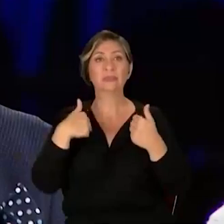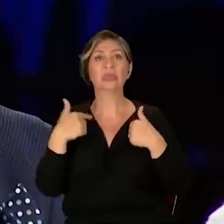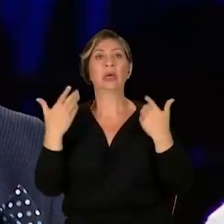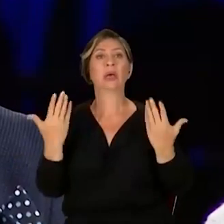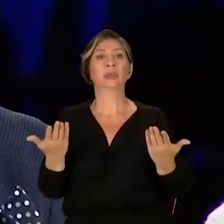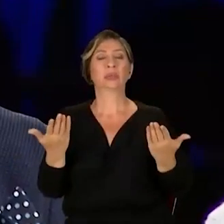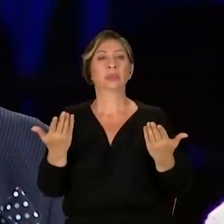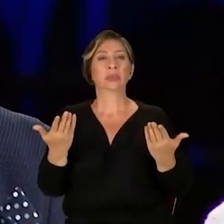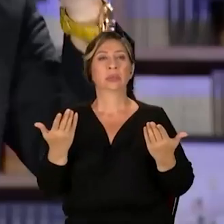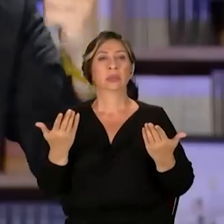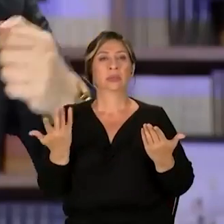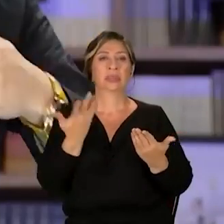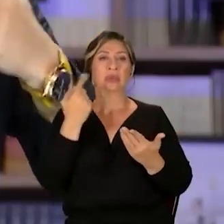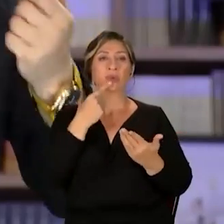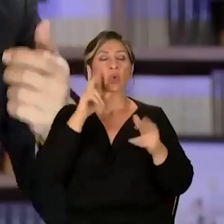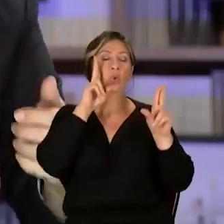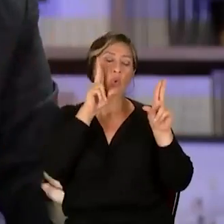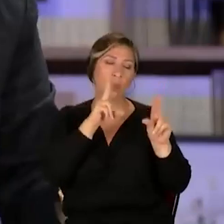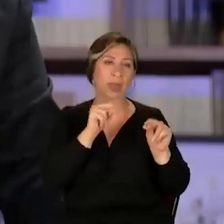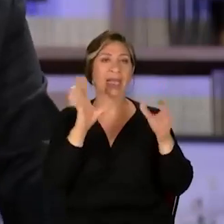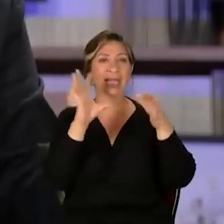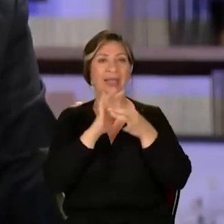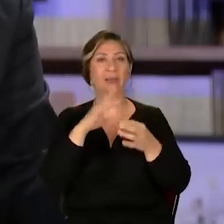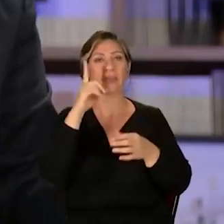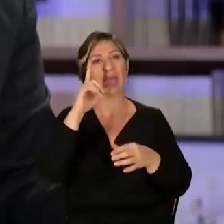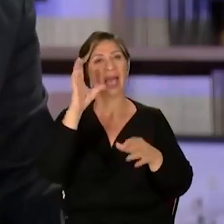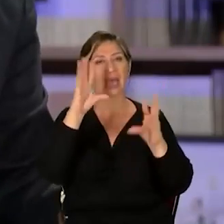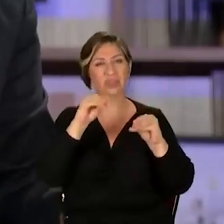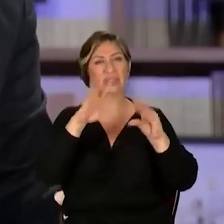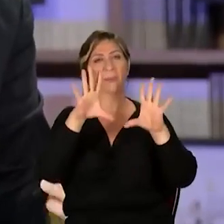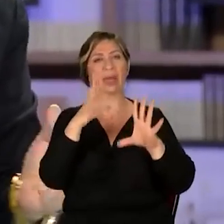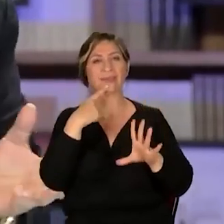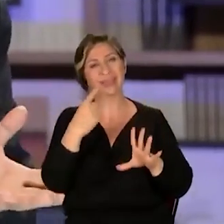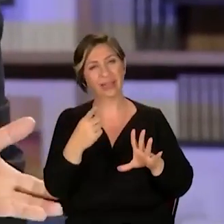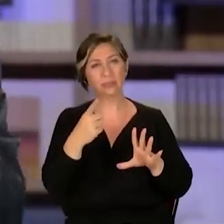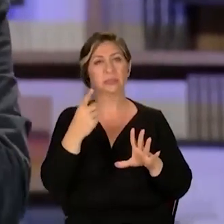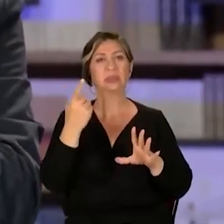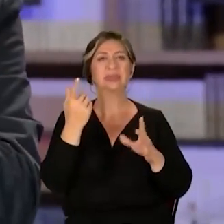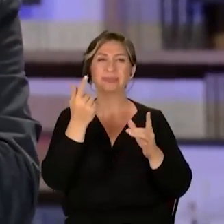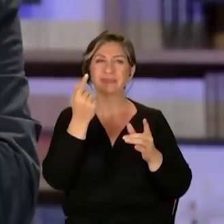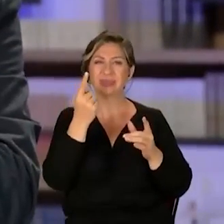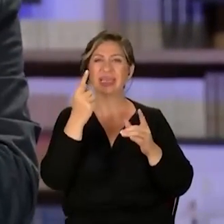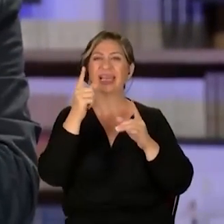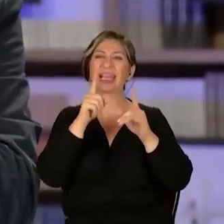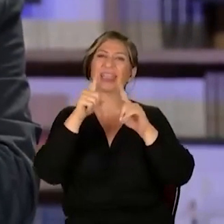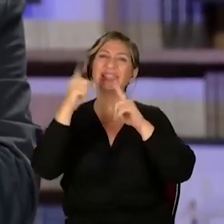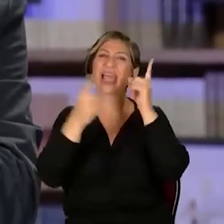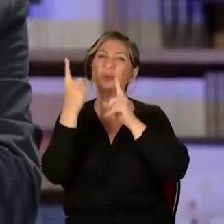mesela işte diyelim ki uyumakla ilgili bir aç kapa yapalım şunu falan dediğimiz zaman yine bir dijital